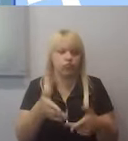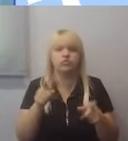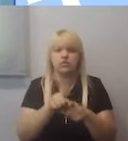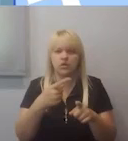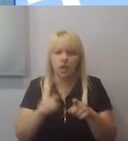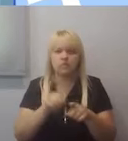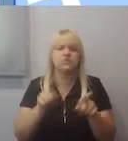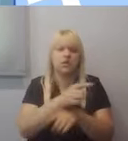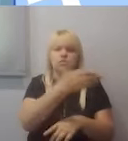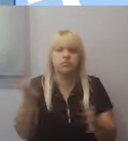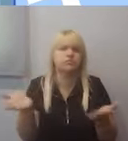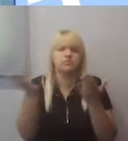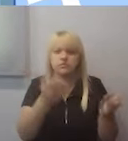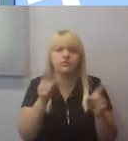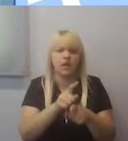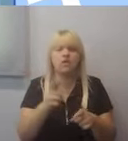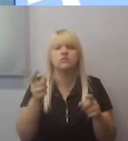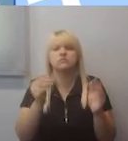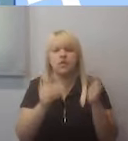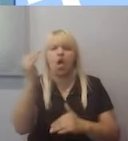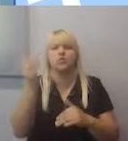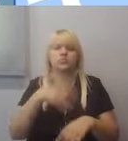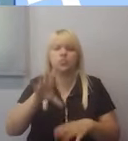mūsu kopīgo gatavību paldies